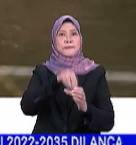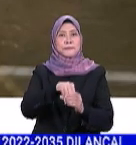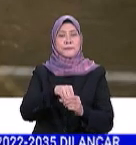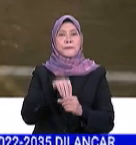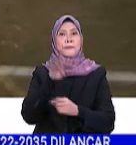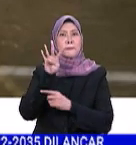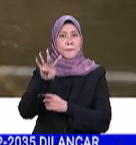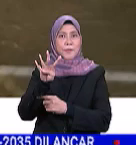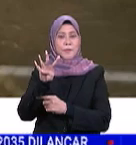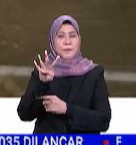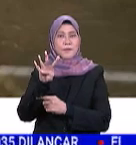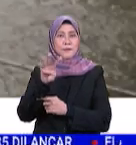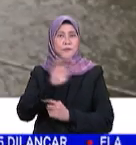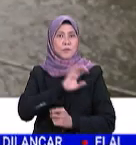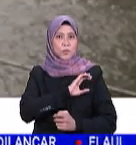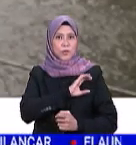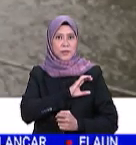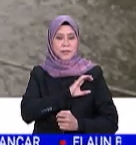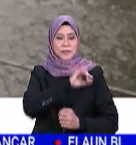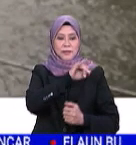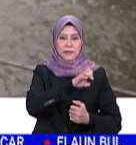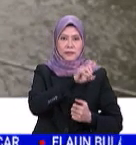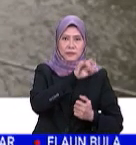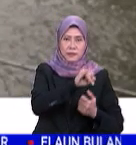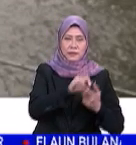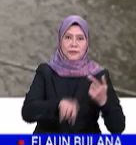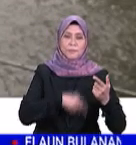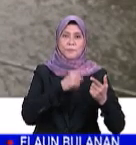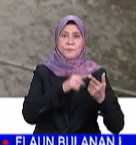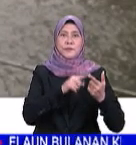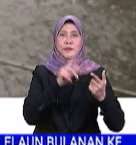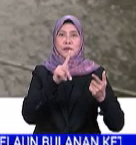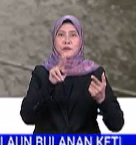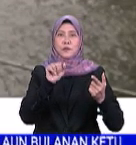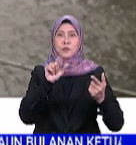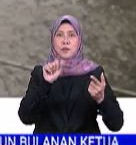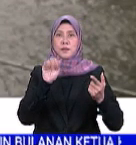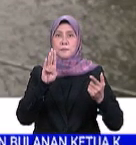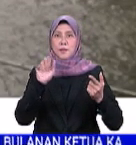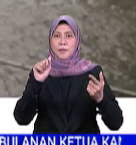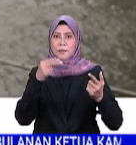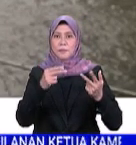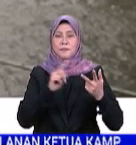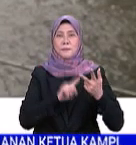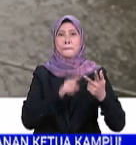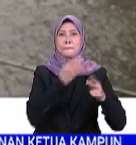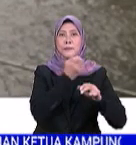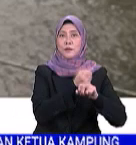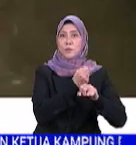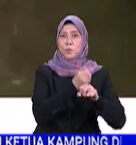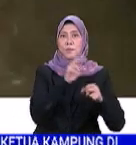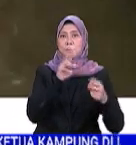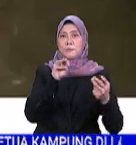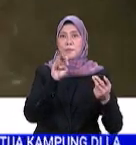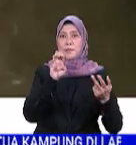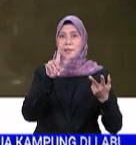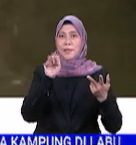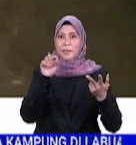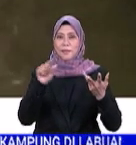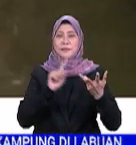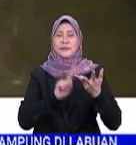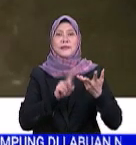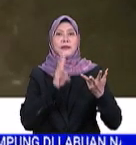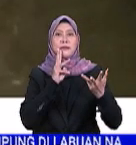daripada 4 balai iaitu Balai Polis Jeli, Balai Polis Kuala Balah, Balai Polis Batu Melintang dan Balai Polis Air